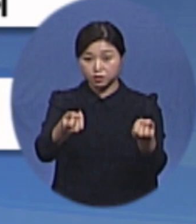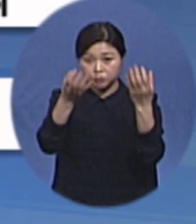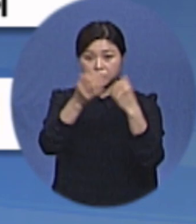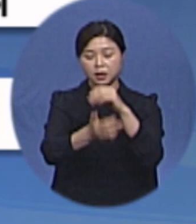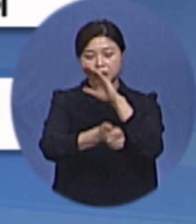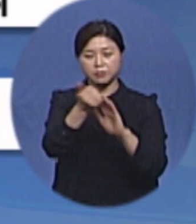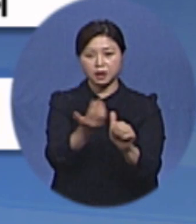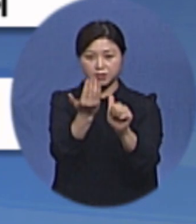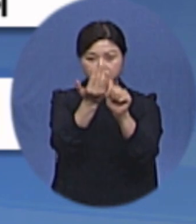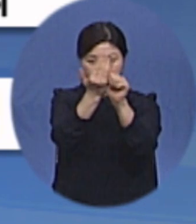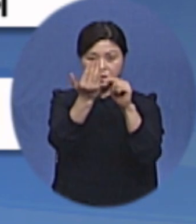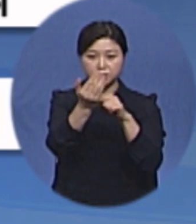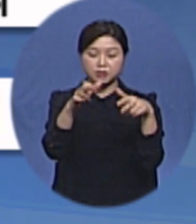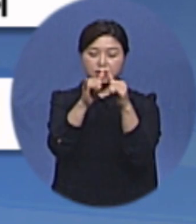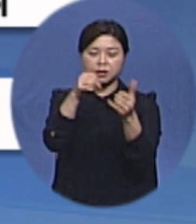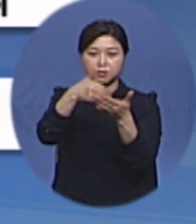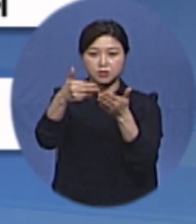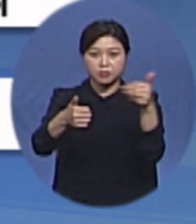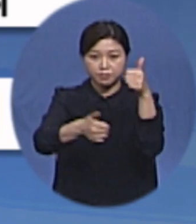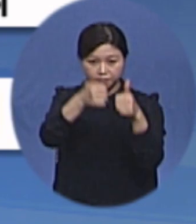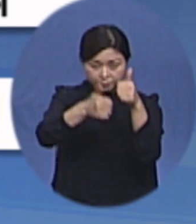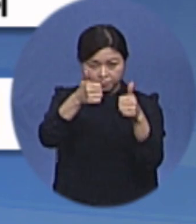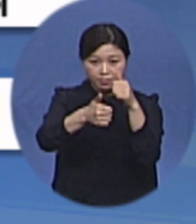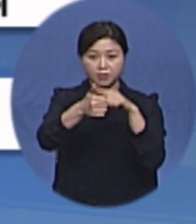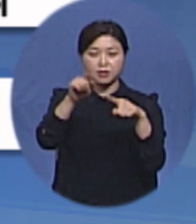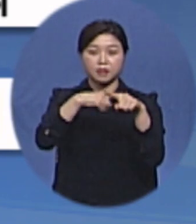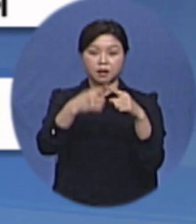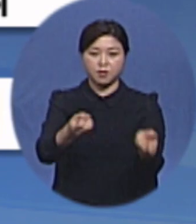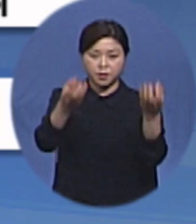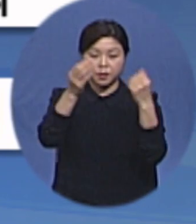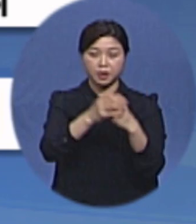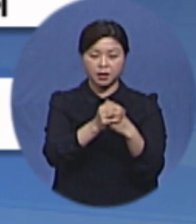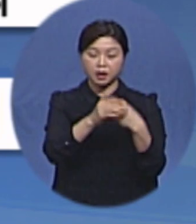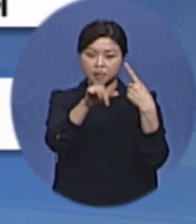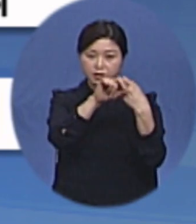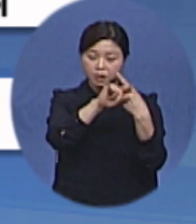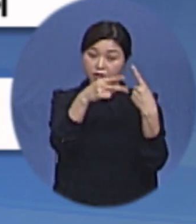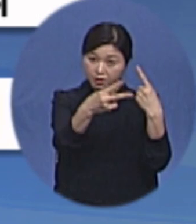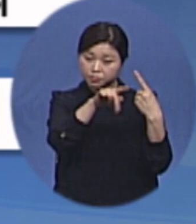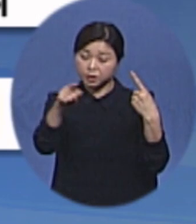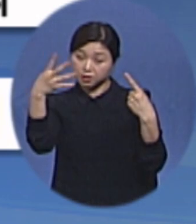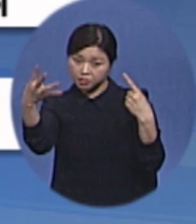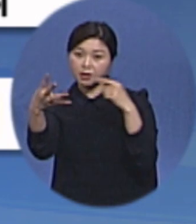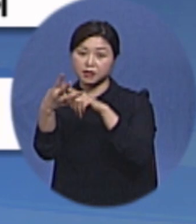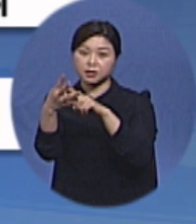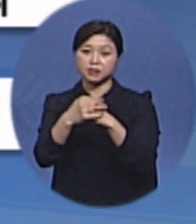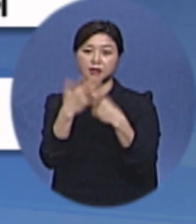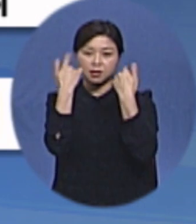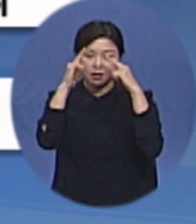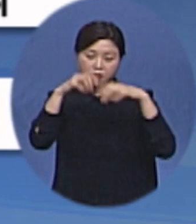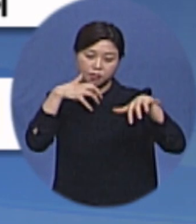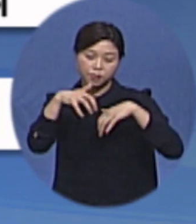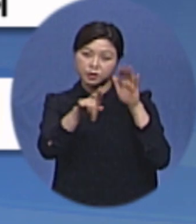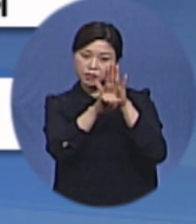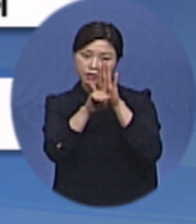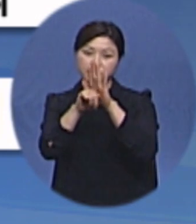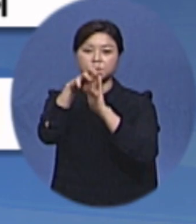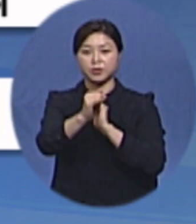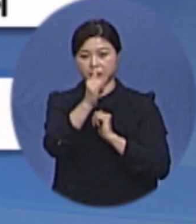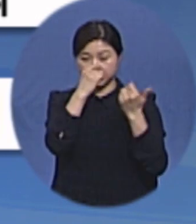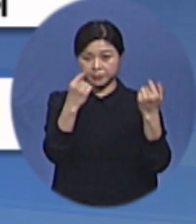희망키움 장애인 미술경진대회가 다음 달 2일부터 4일까지 대학로 이음센터 전시실에서 열립니다.